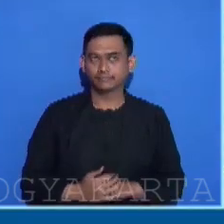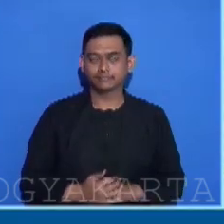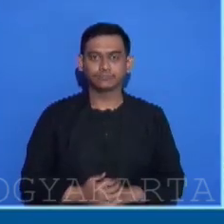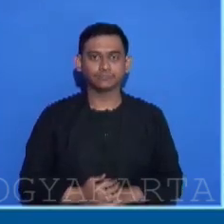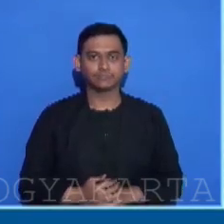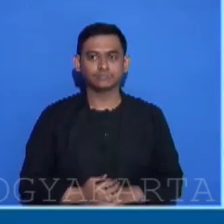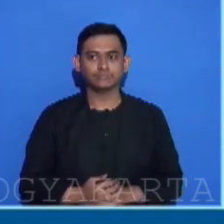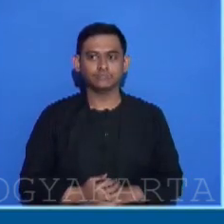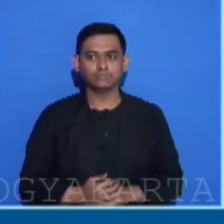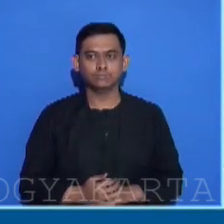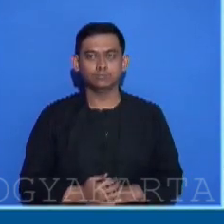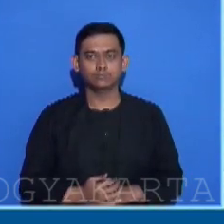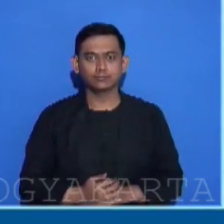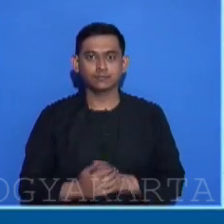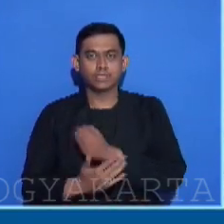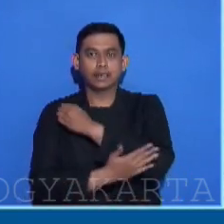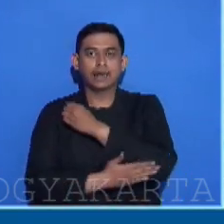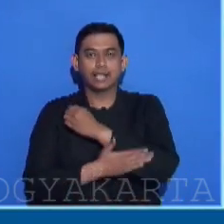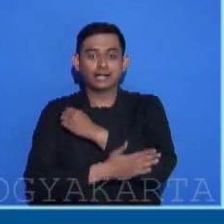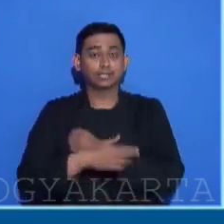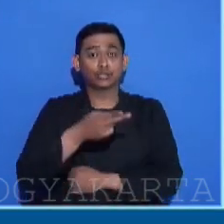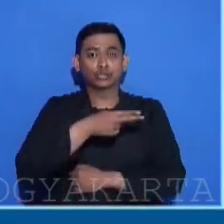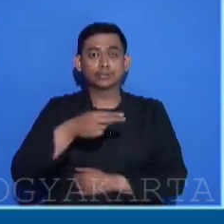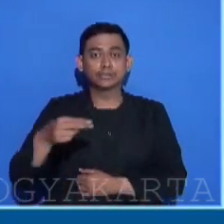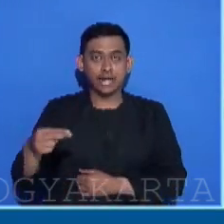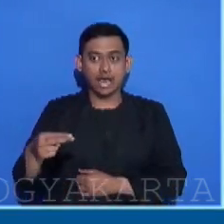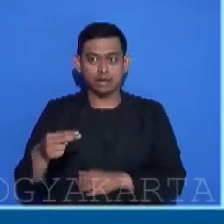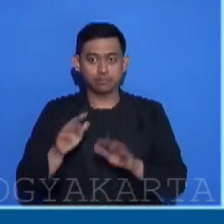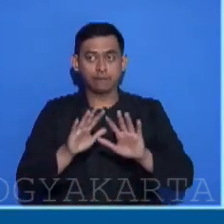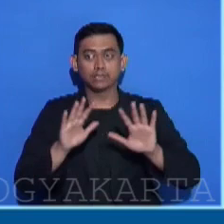pangan negari indonesiaj negang